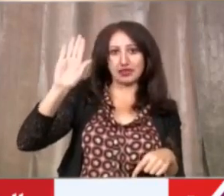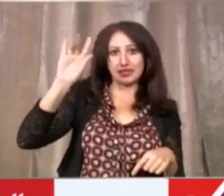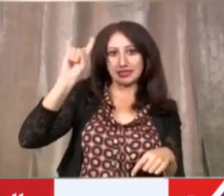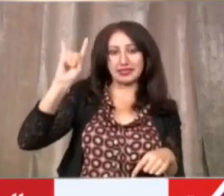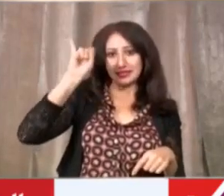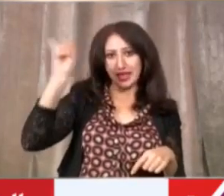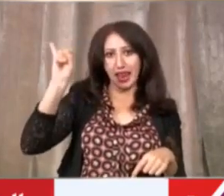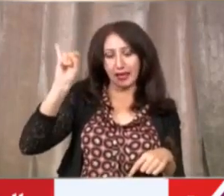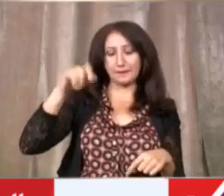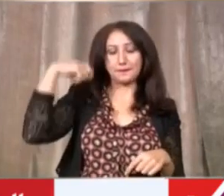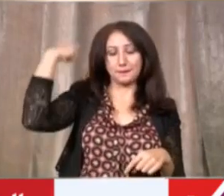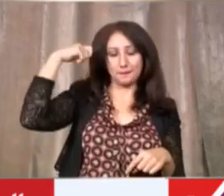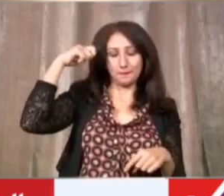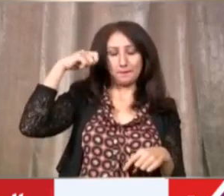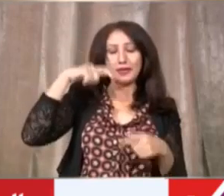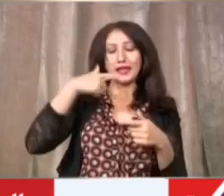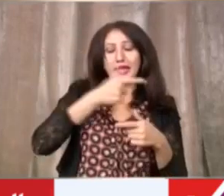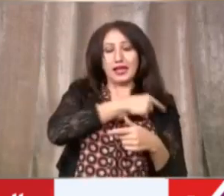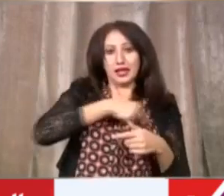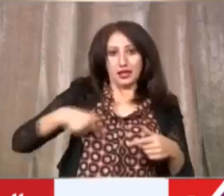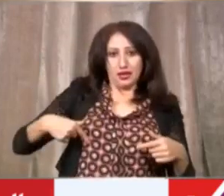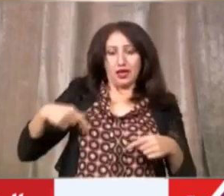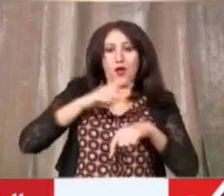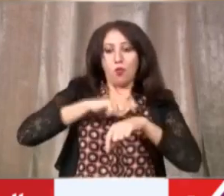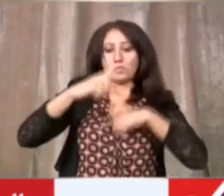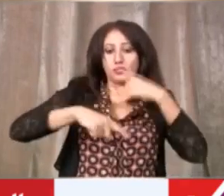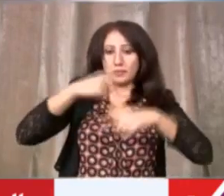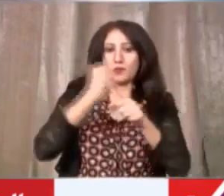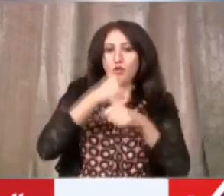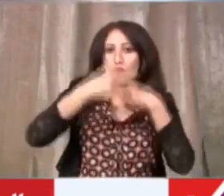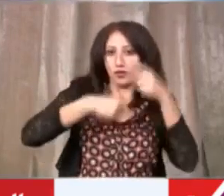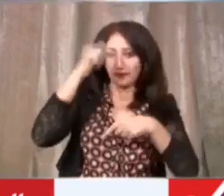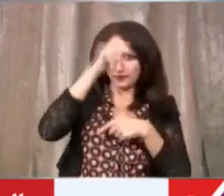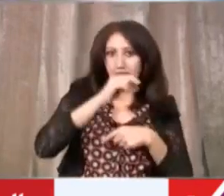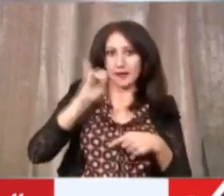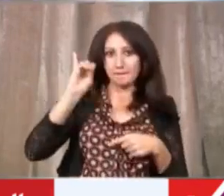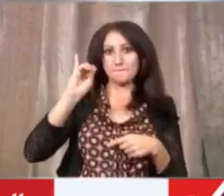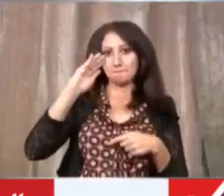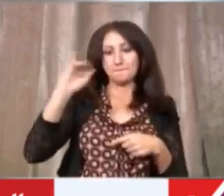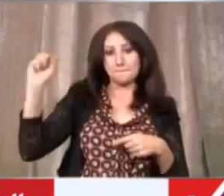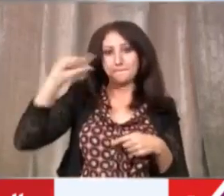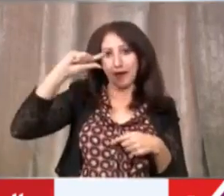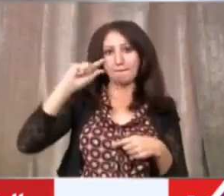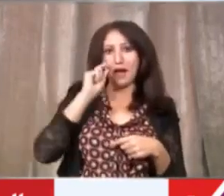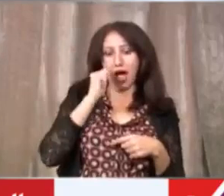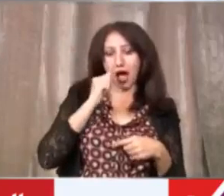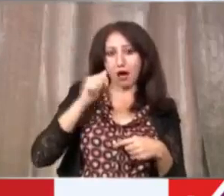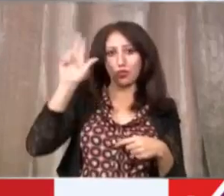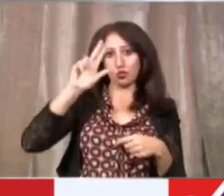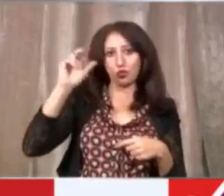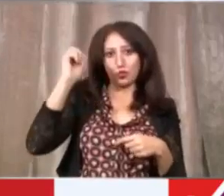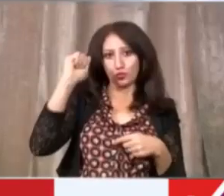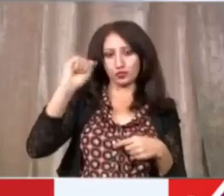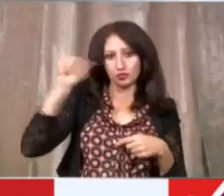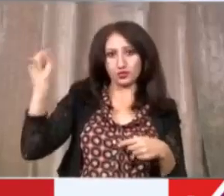هيئه قضايا الدوله لاكتمال مدته والسيد الدكتور محمد ابو ضيف نائب رئيس النيابه الاداريه